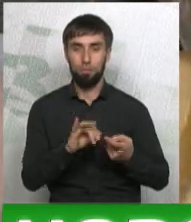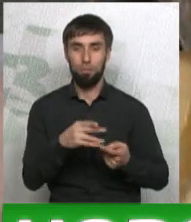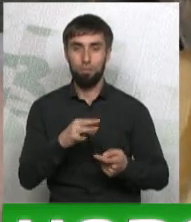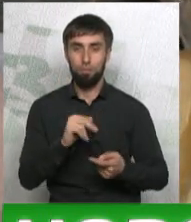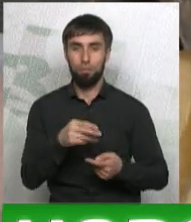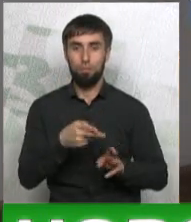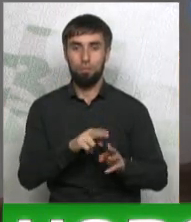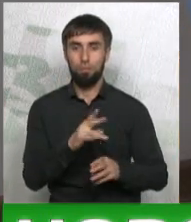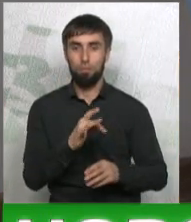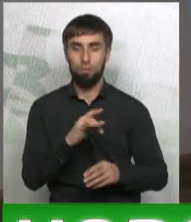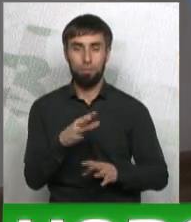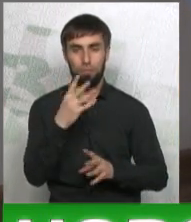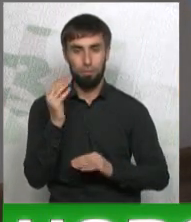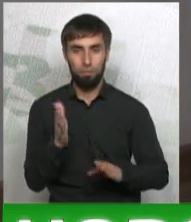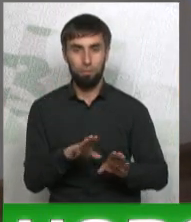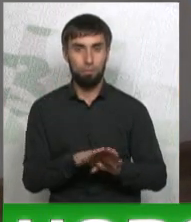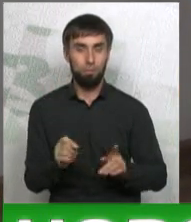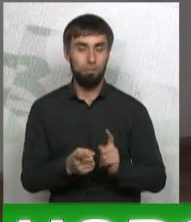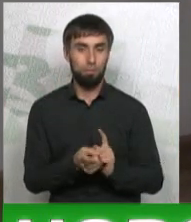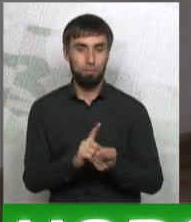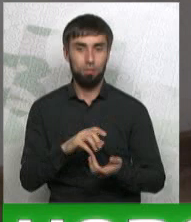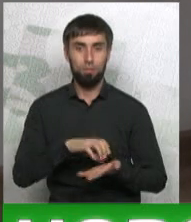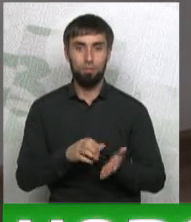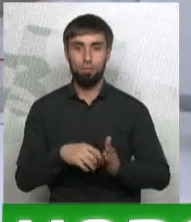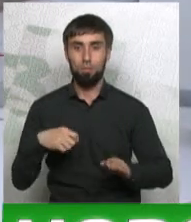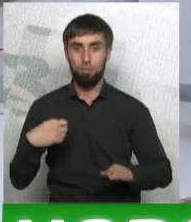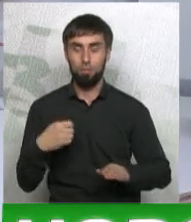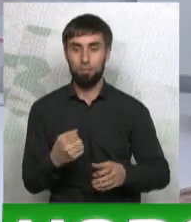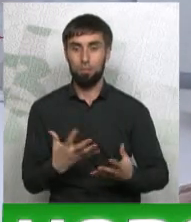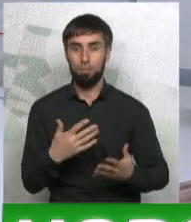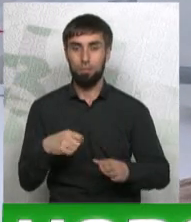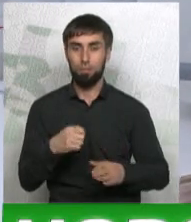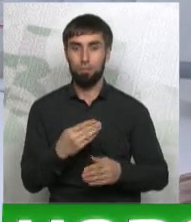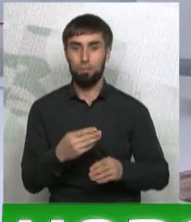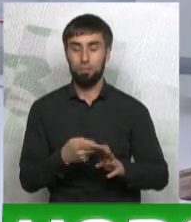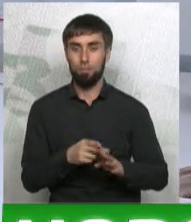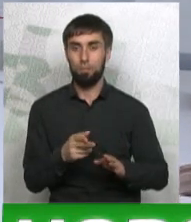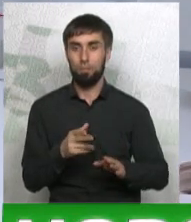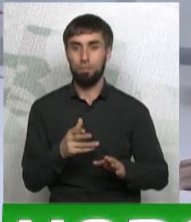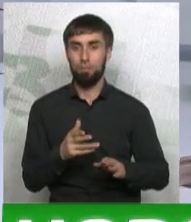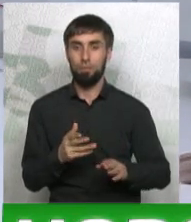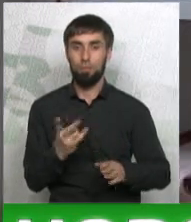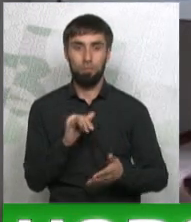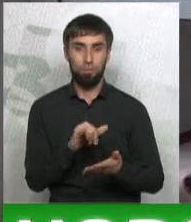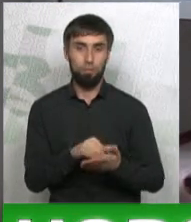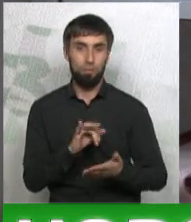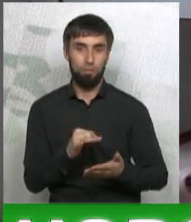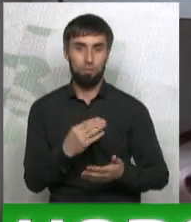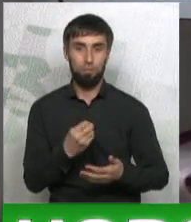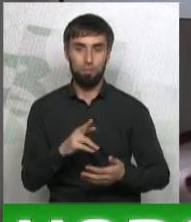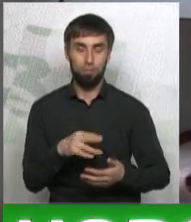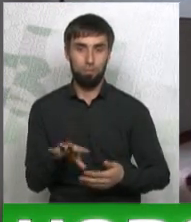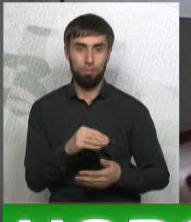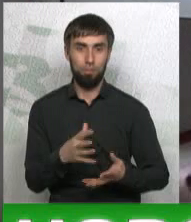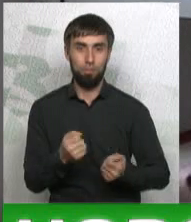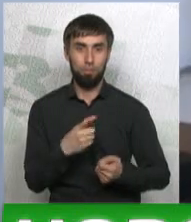для реквизита теперь позади. Также обновился и кабинет пошива. Несколько швейных машин осталось только установить, и швеи